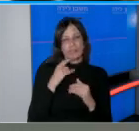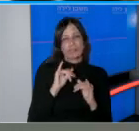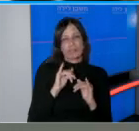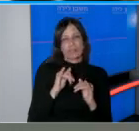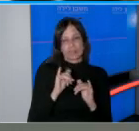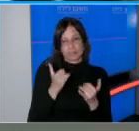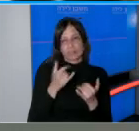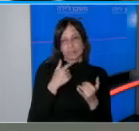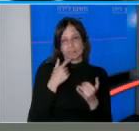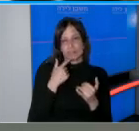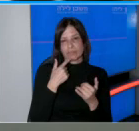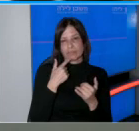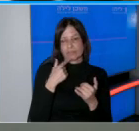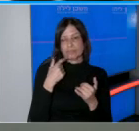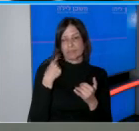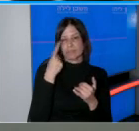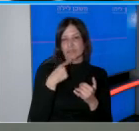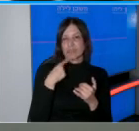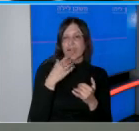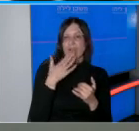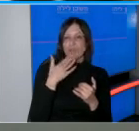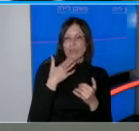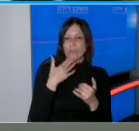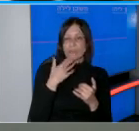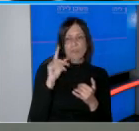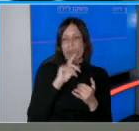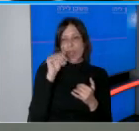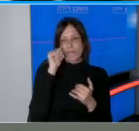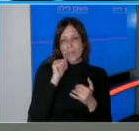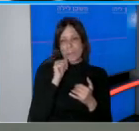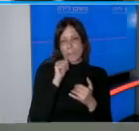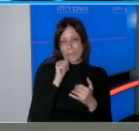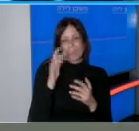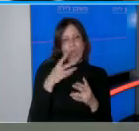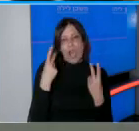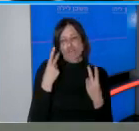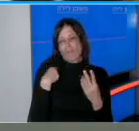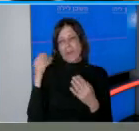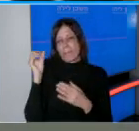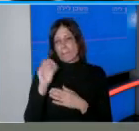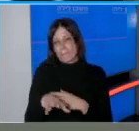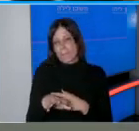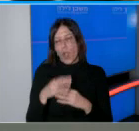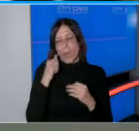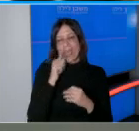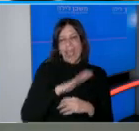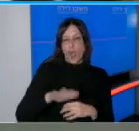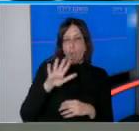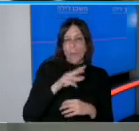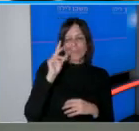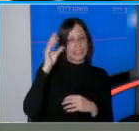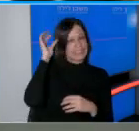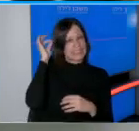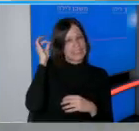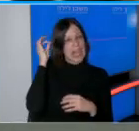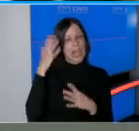להודות בלובן המומצא של הזהות הזאת. היהודים הם כנראה לא לבנים, זה לא משנה אם הם הגיעו מאירופה, ויש להם שיער